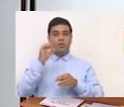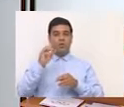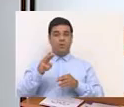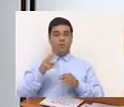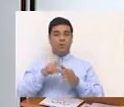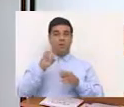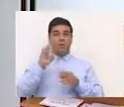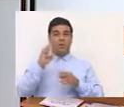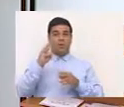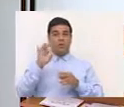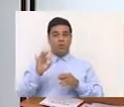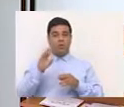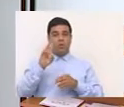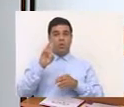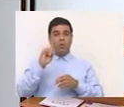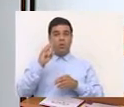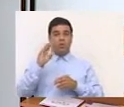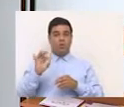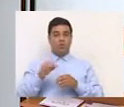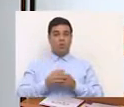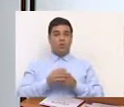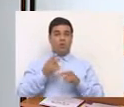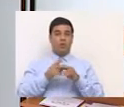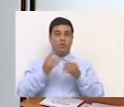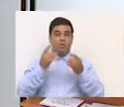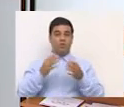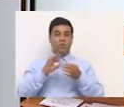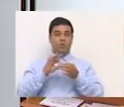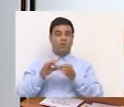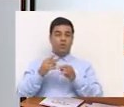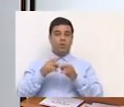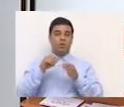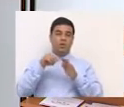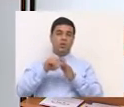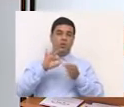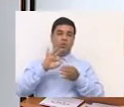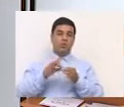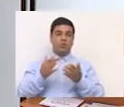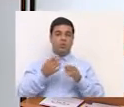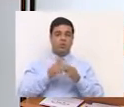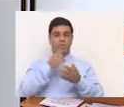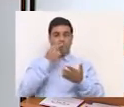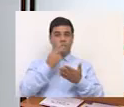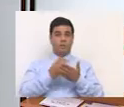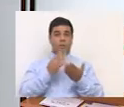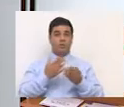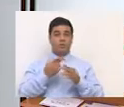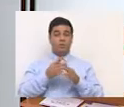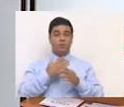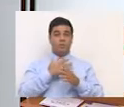Не то, не то. Это простое предложение или сложное? Давайте-ка посмотрим.